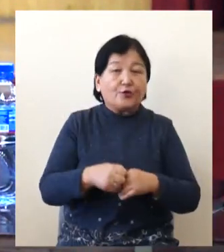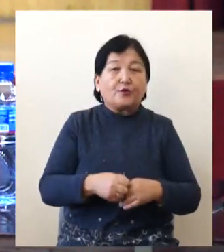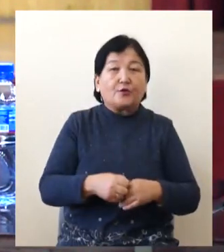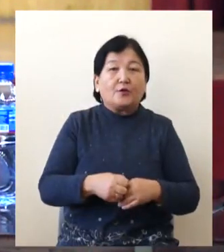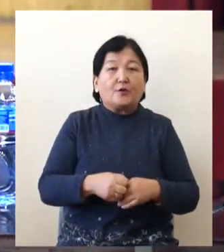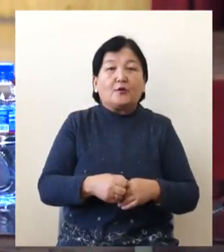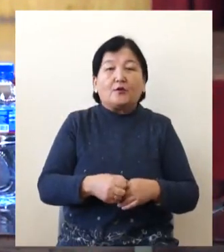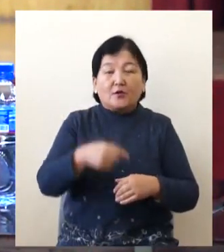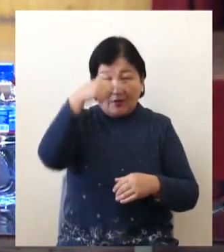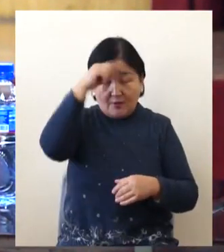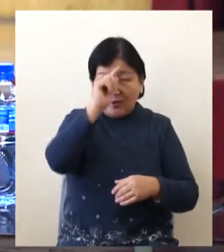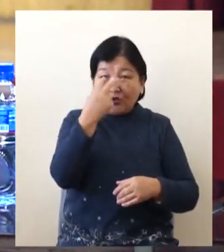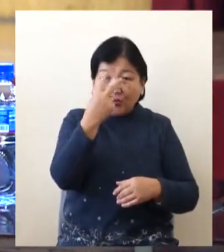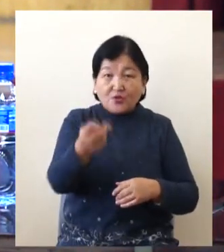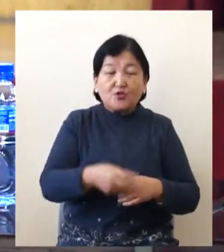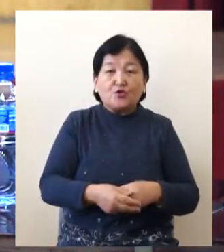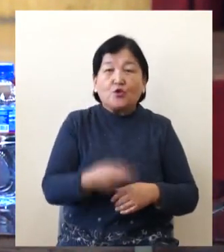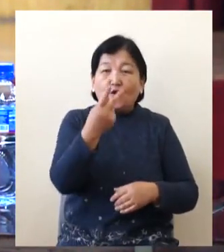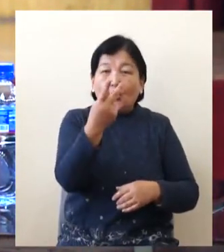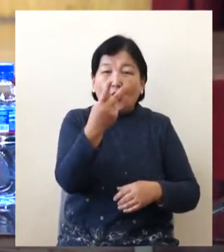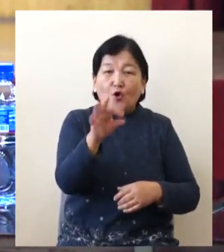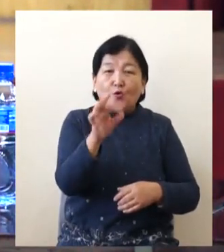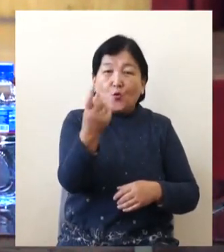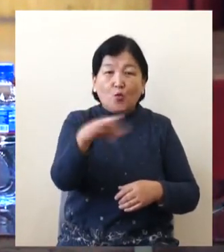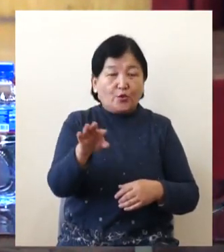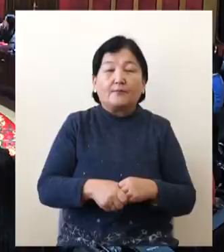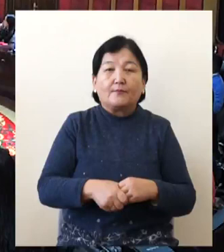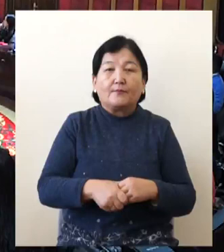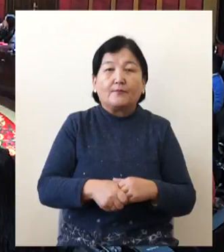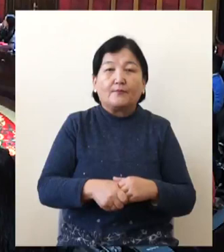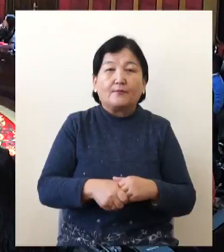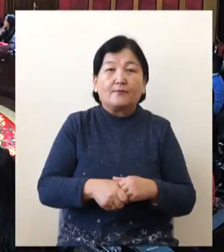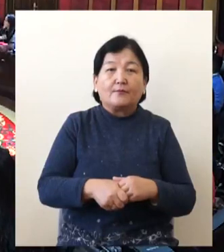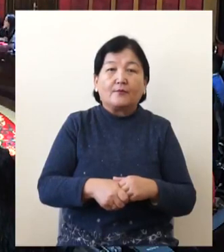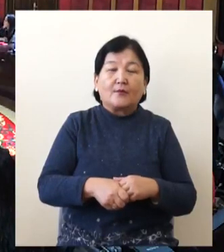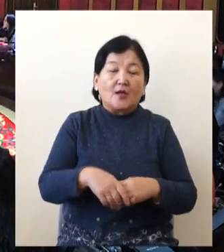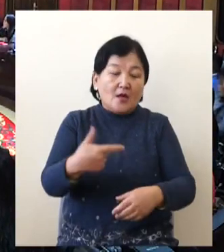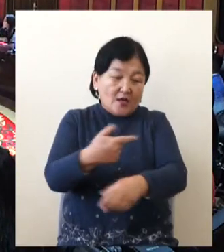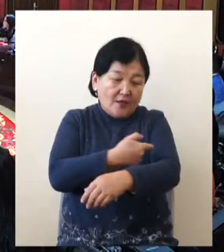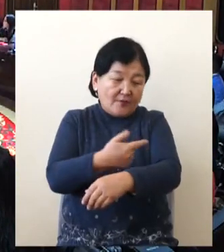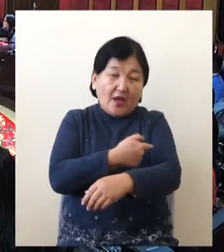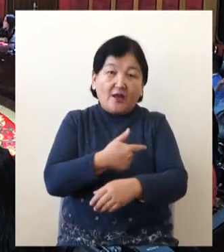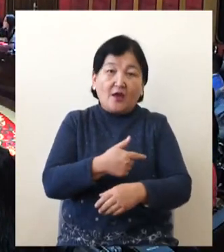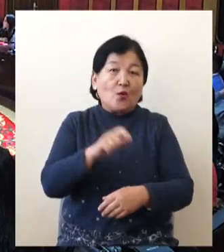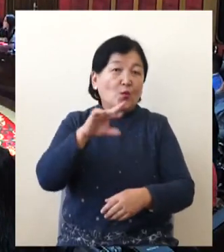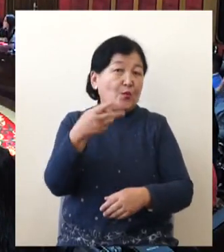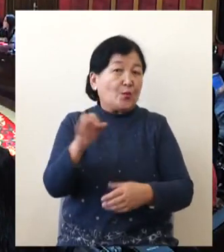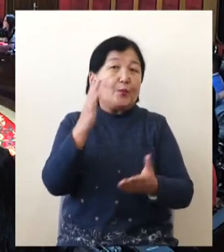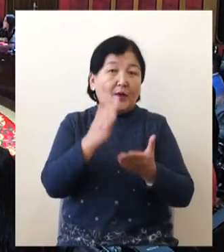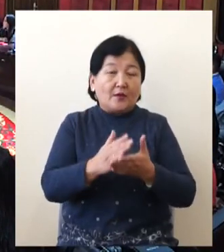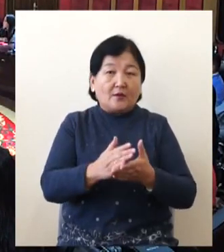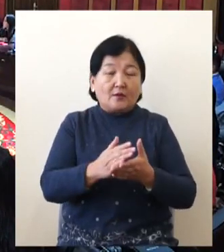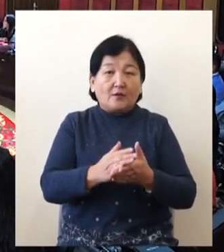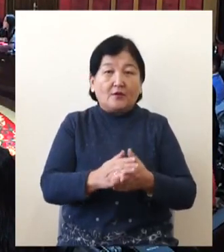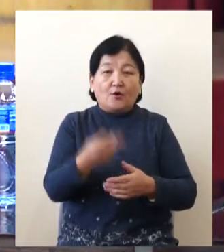хүүхэд ортой 20 хүүхэд авах боломжтой 50 хүүхэд авдаг гэнэ өдөрт. Тэгээд яа им тариа хүрдгүн байна. Тэгээд нэг үзээд